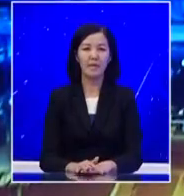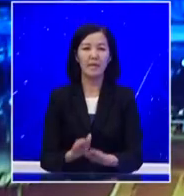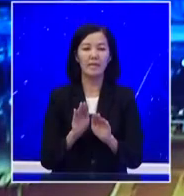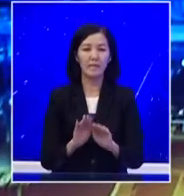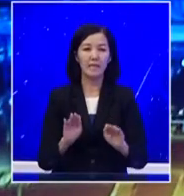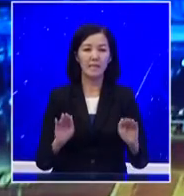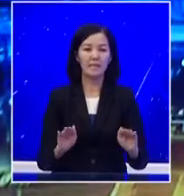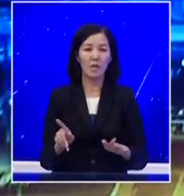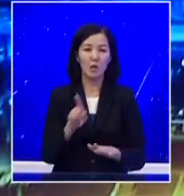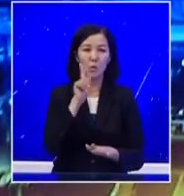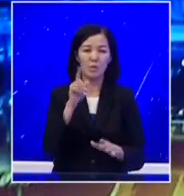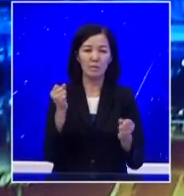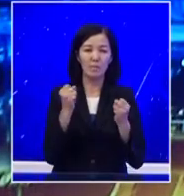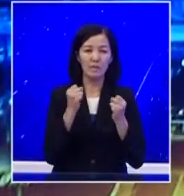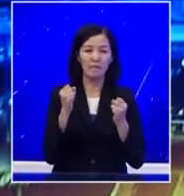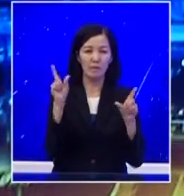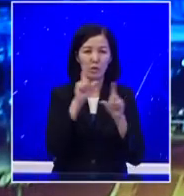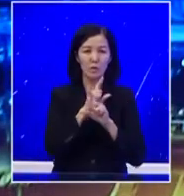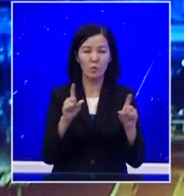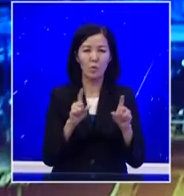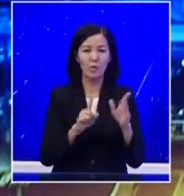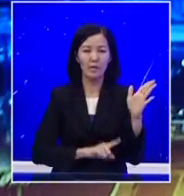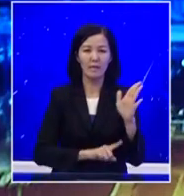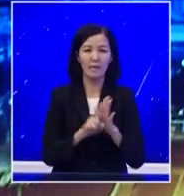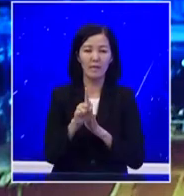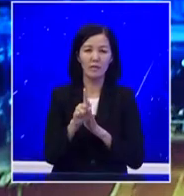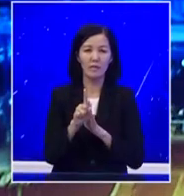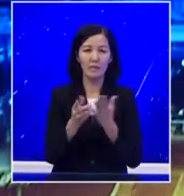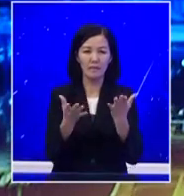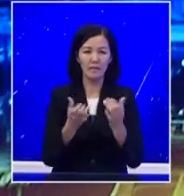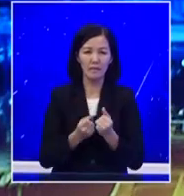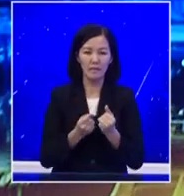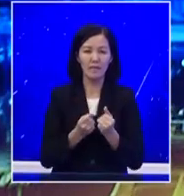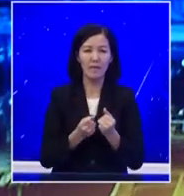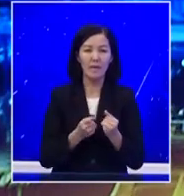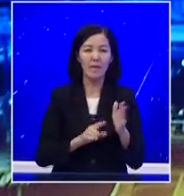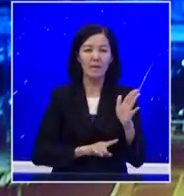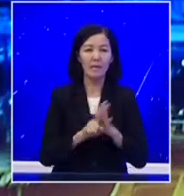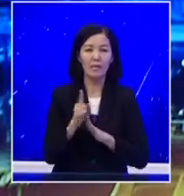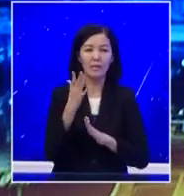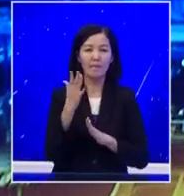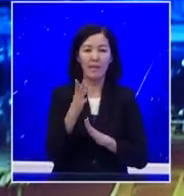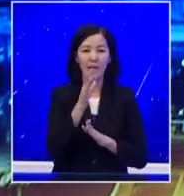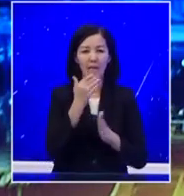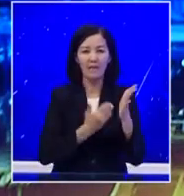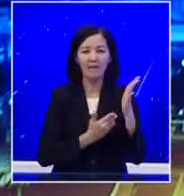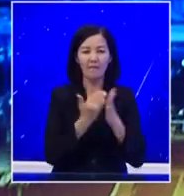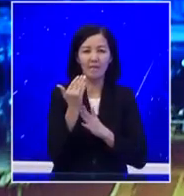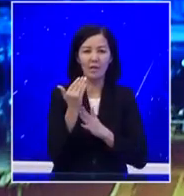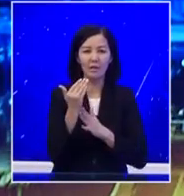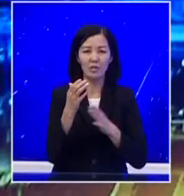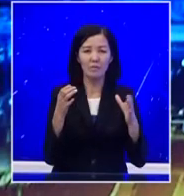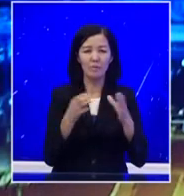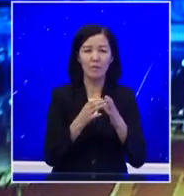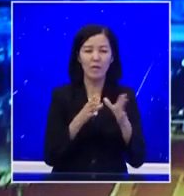детско-юношеская спортивная школа начала набор детей в секцию от 5 лет и выше командные игры под которым este сша готовит